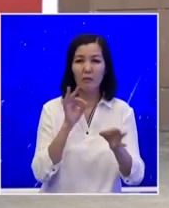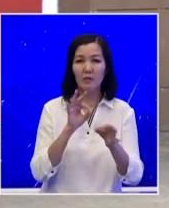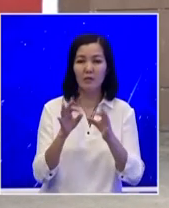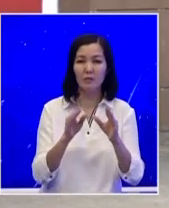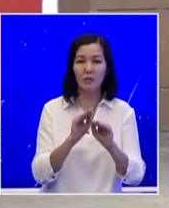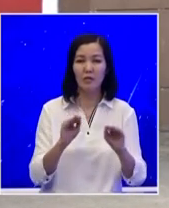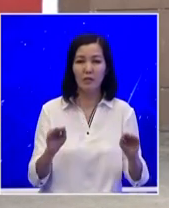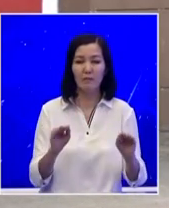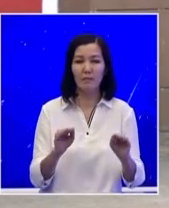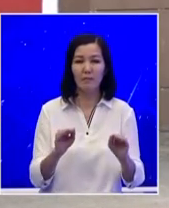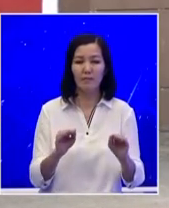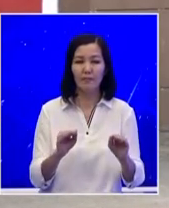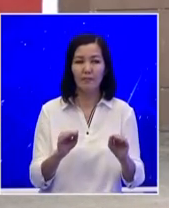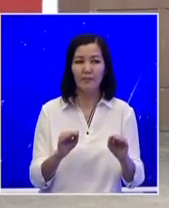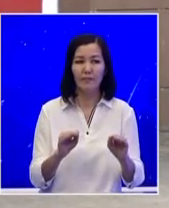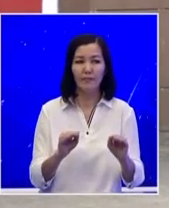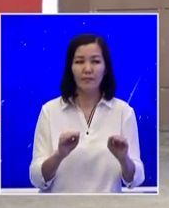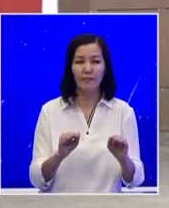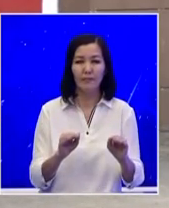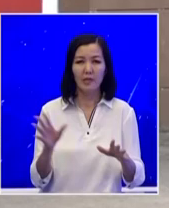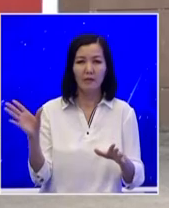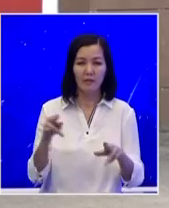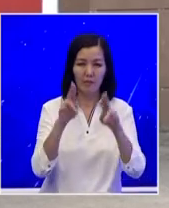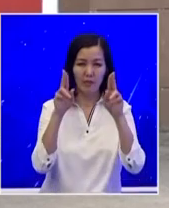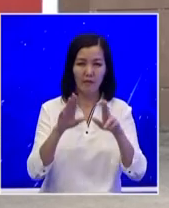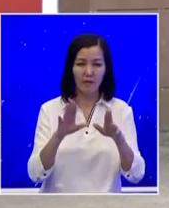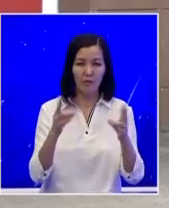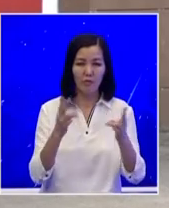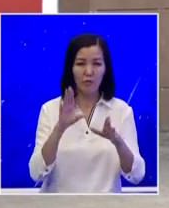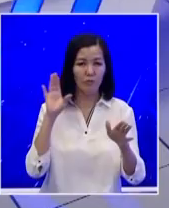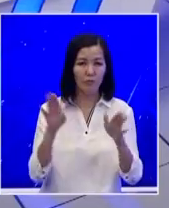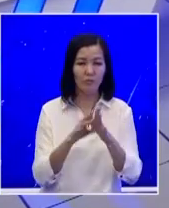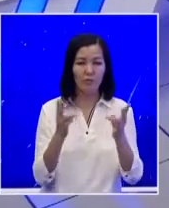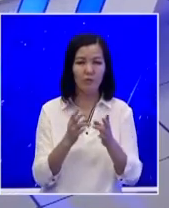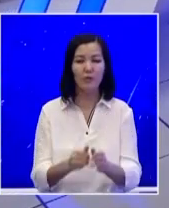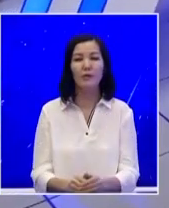детям, а также все правила пожарной безопасности.